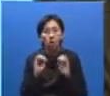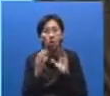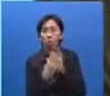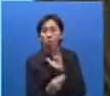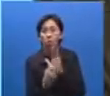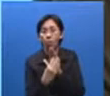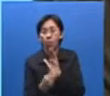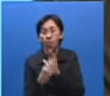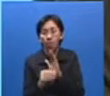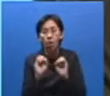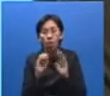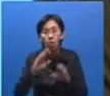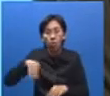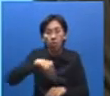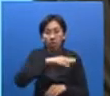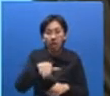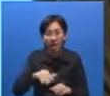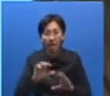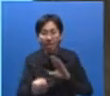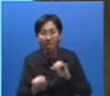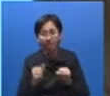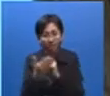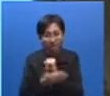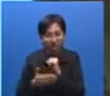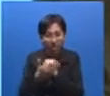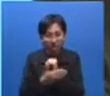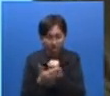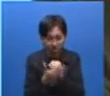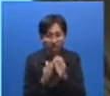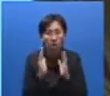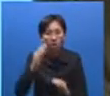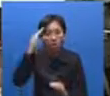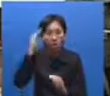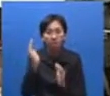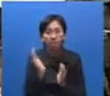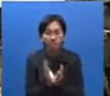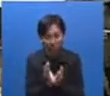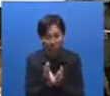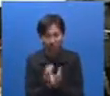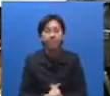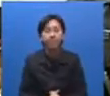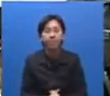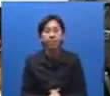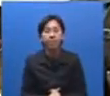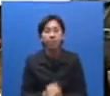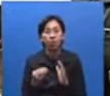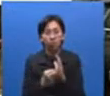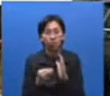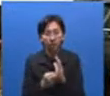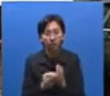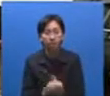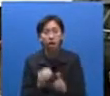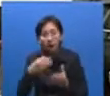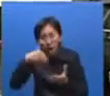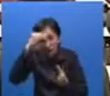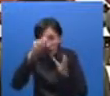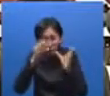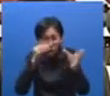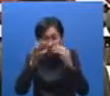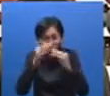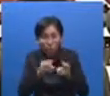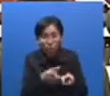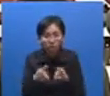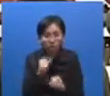ตำรวจที่ปฏิบัติหน้าที่ในชุดปรับปรามยาเสพติดของเจ้าหน้าที่ตำรวจกองบัญชาการตำรวจนครบาลเพื่อให้เรียนรู้ยุทธวิธีการ